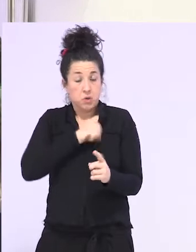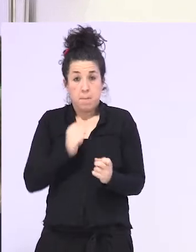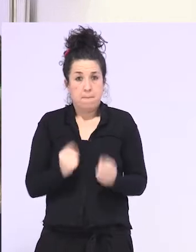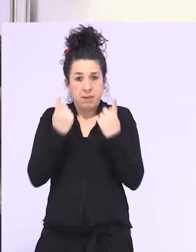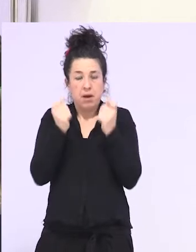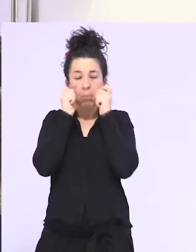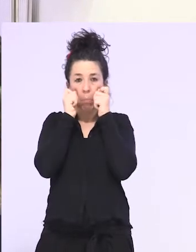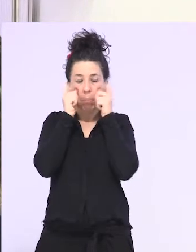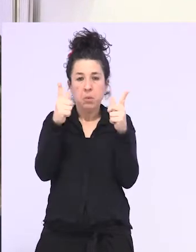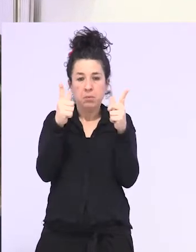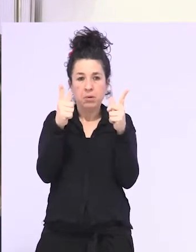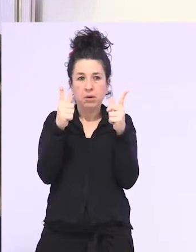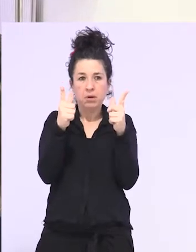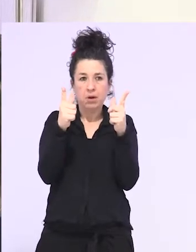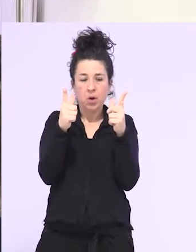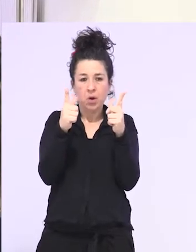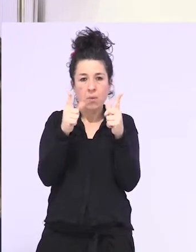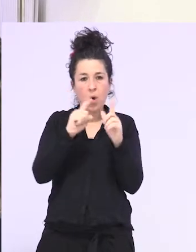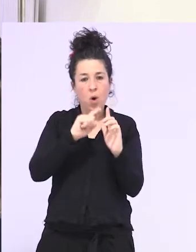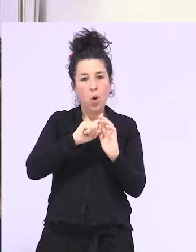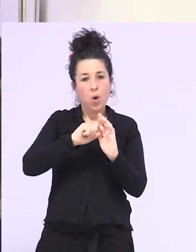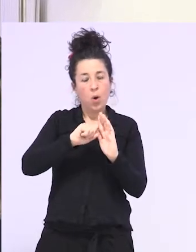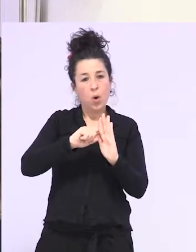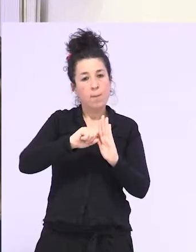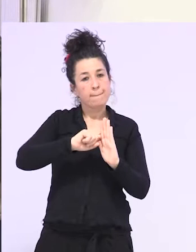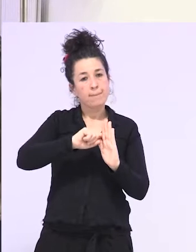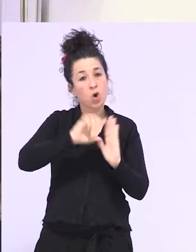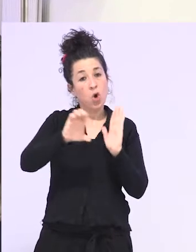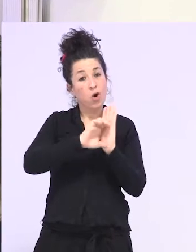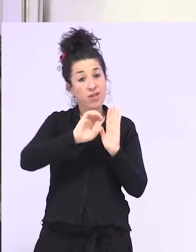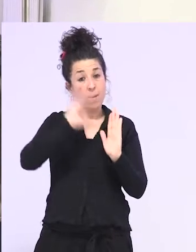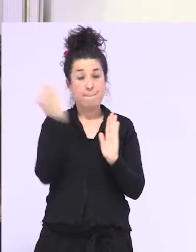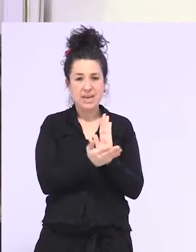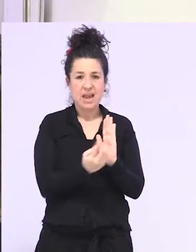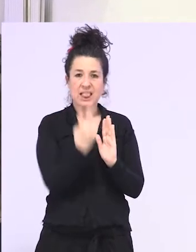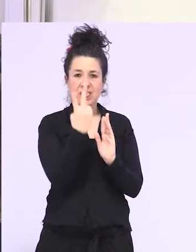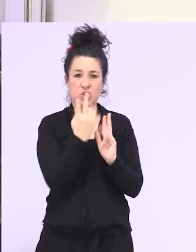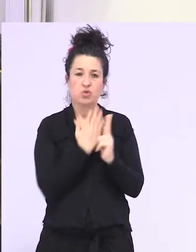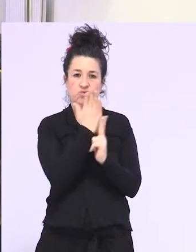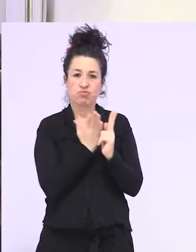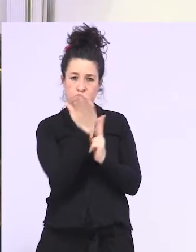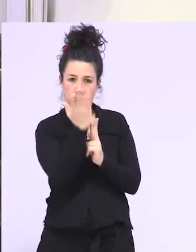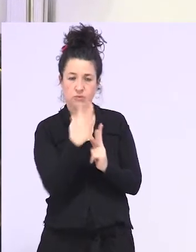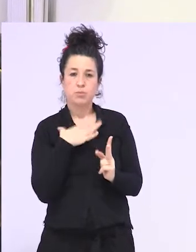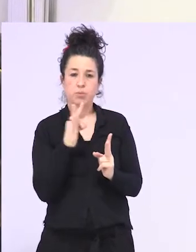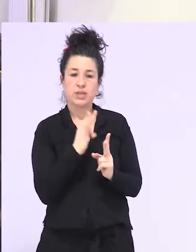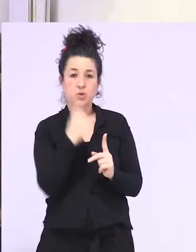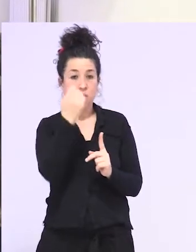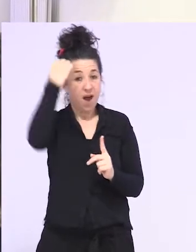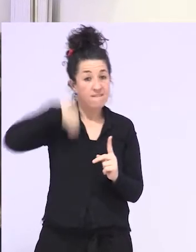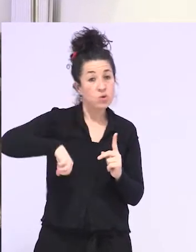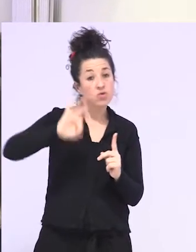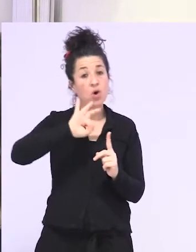zigor kodeak bi bortxaketa mota bereizten ditula, ez? Edo bortxaketa delituak dauzkala bi formatu edo alde batetikan abusua